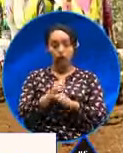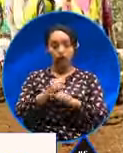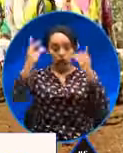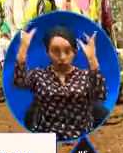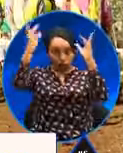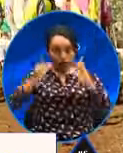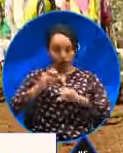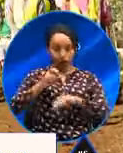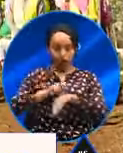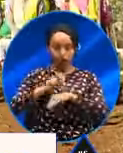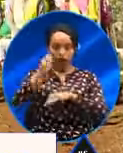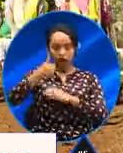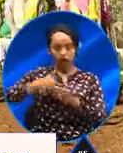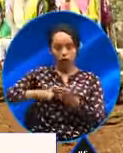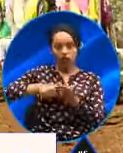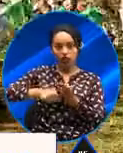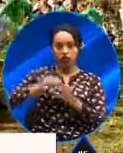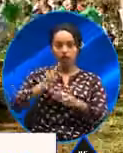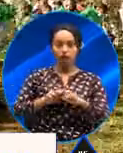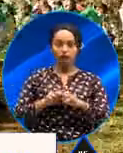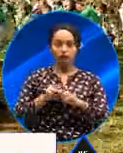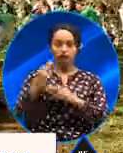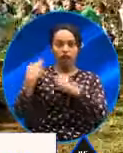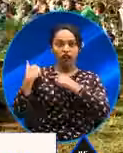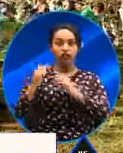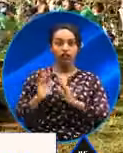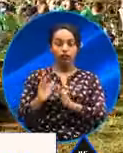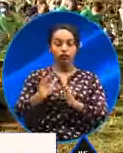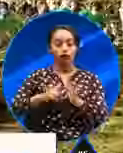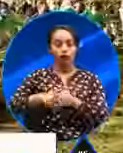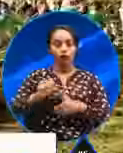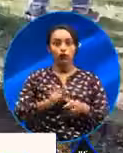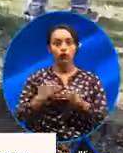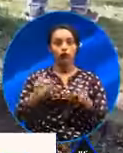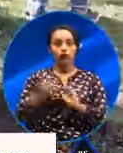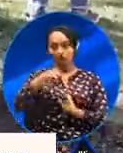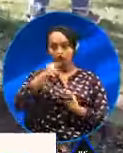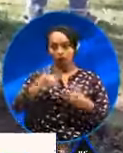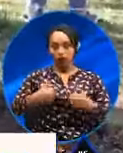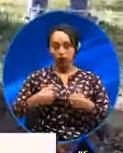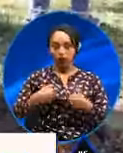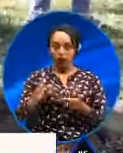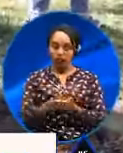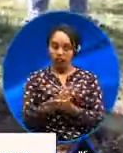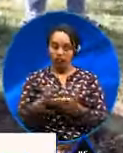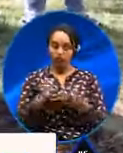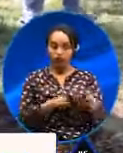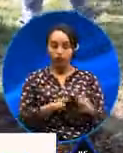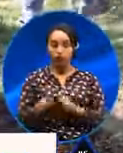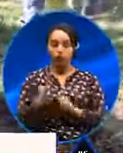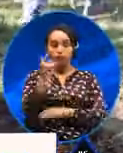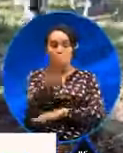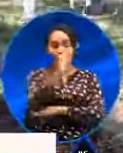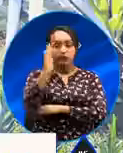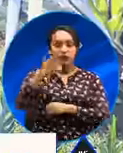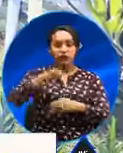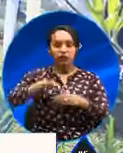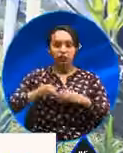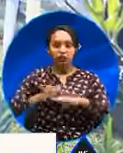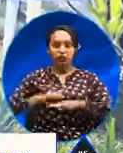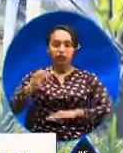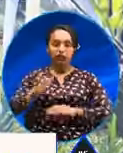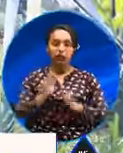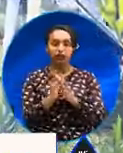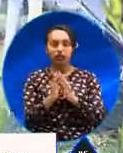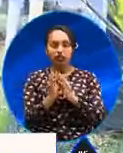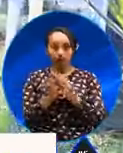በተያዘው የክረምት ወቅት አረንጓዴ አሻራን በማሳረፋቸው ኃላፊነታቸውን መወጣት መሆኑን የሚናገሩት ተሳታፊዎቹ ደግሞ ችግኞችን ከመትከል